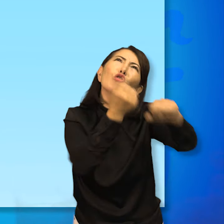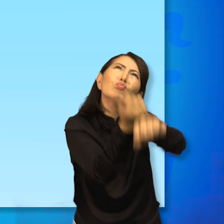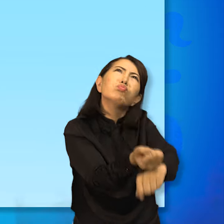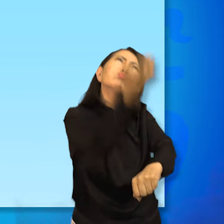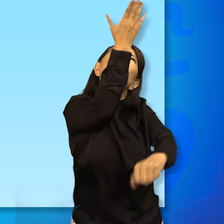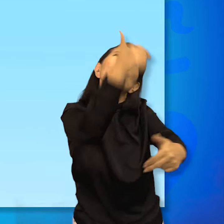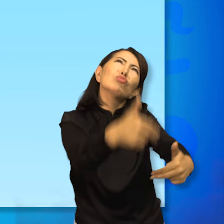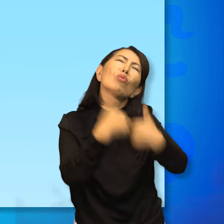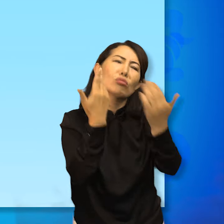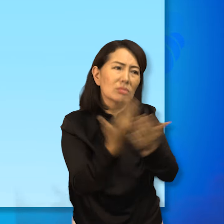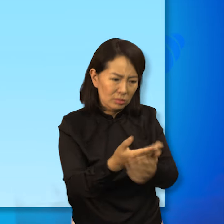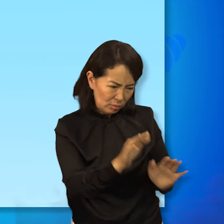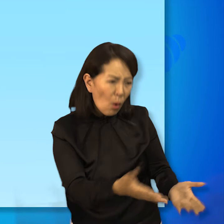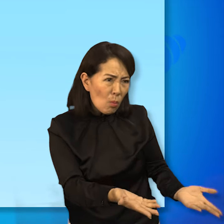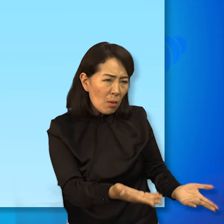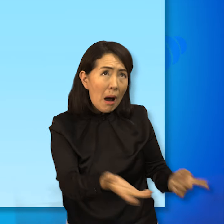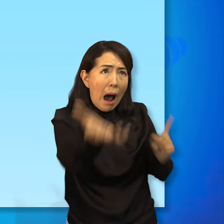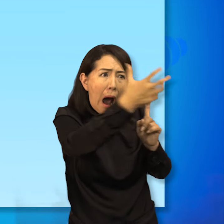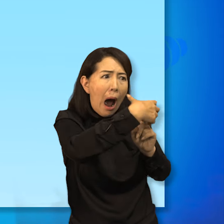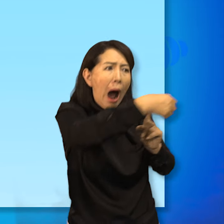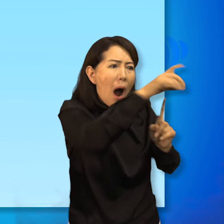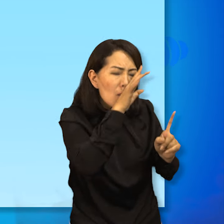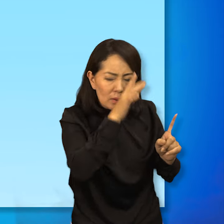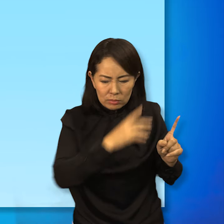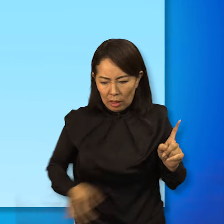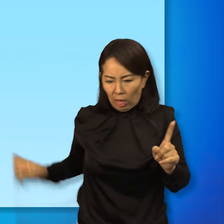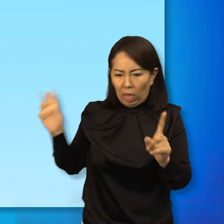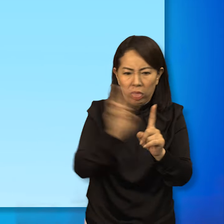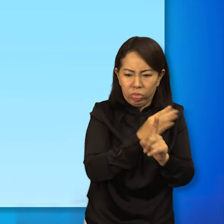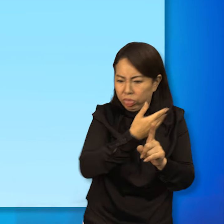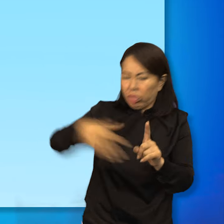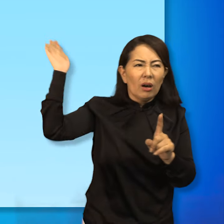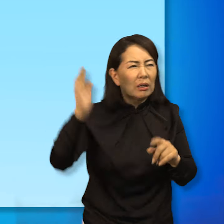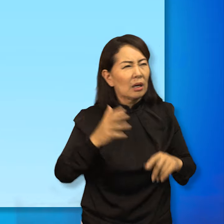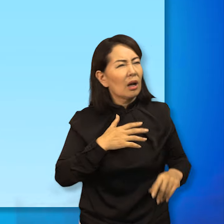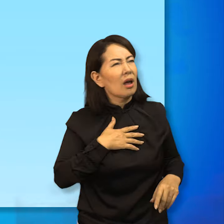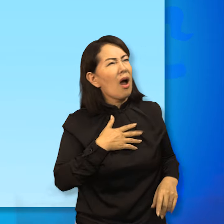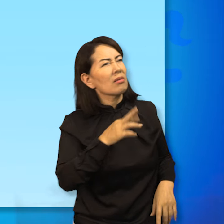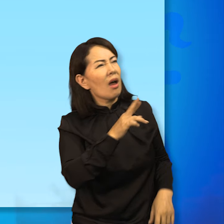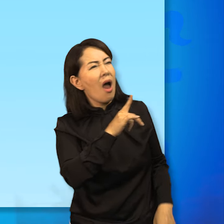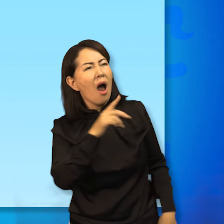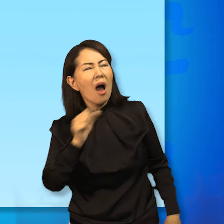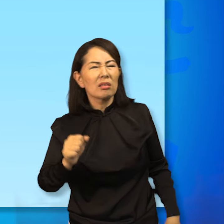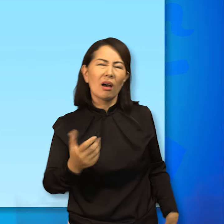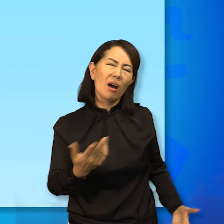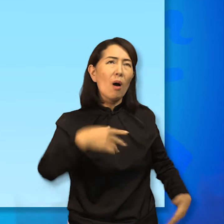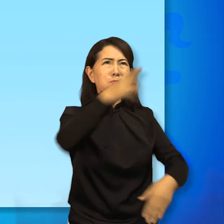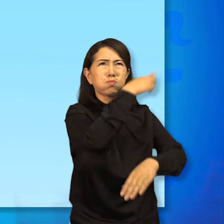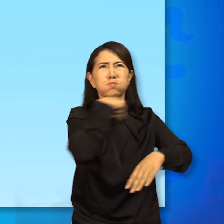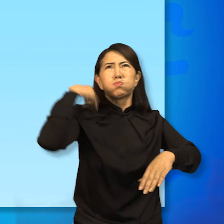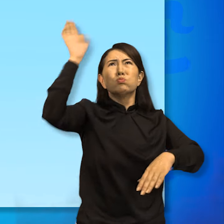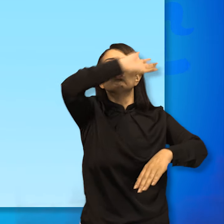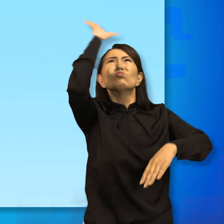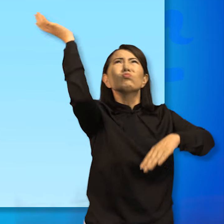Хурмс тэнгэрэ тахисан зүйлээ яагаад ийм буцааж авав? Алив чононууд